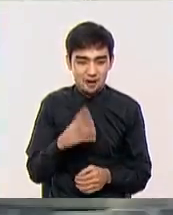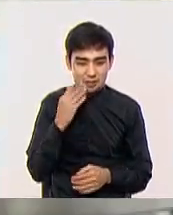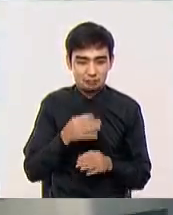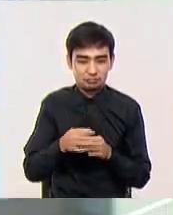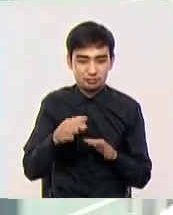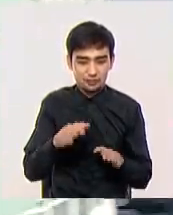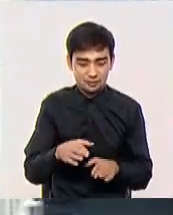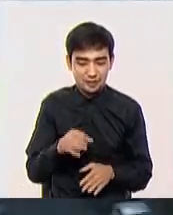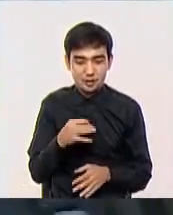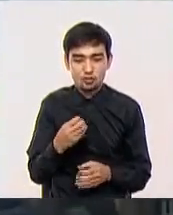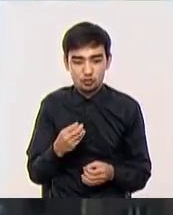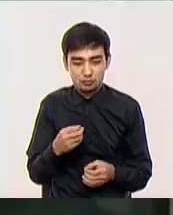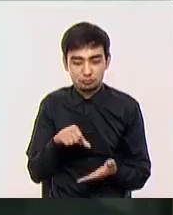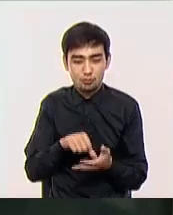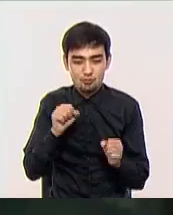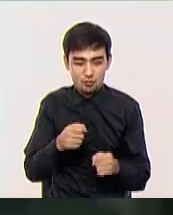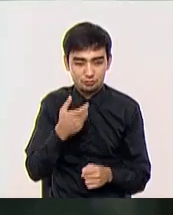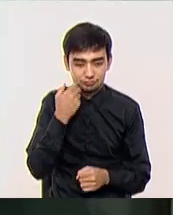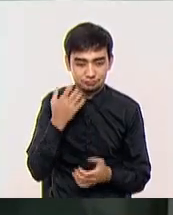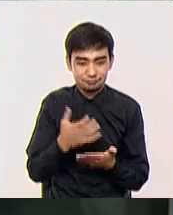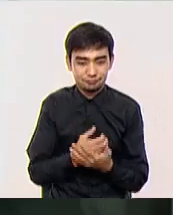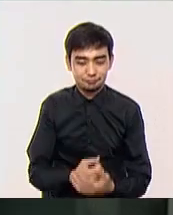Алматы. Еще не поздно испытать удачу.